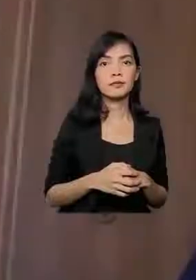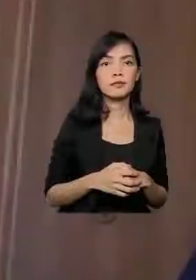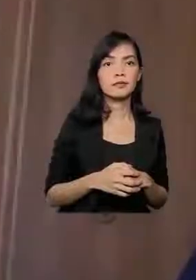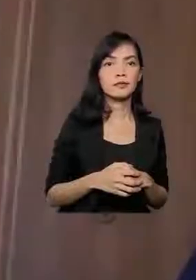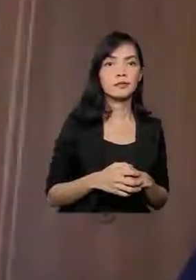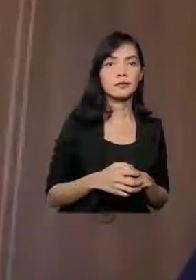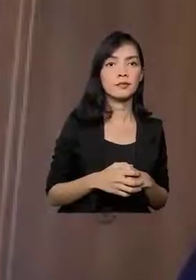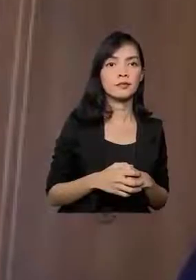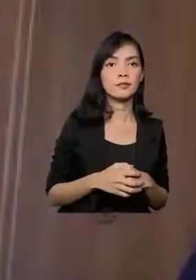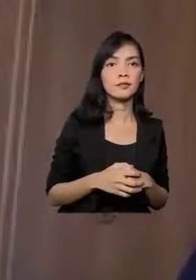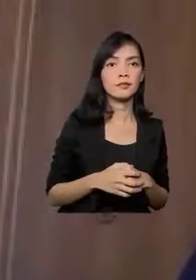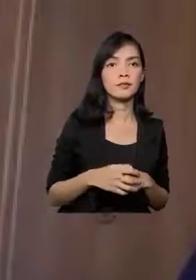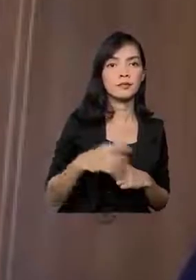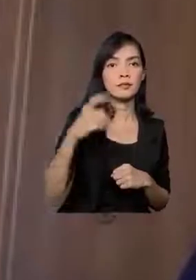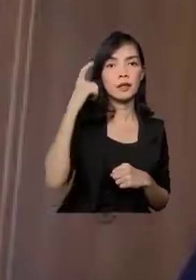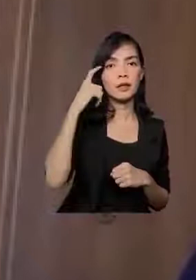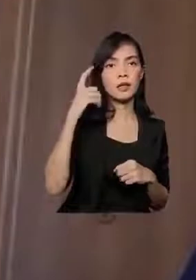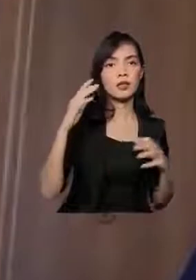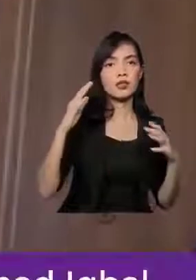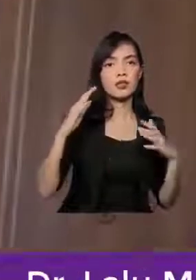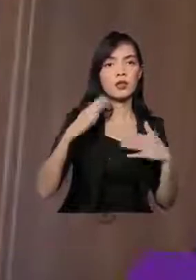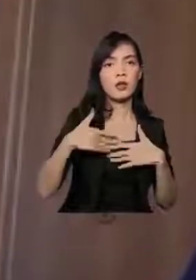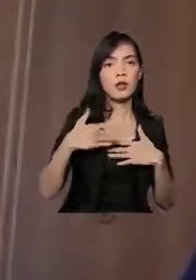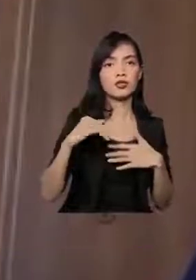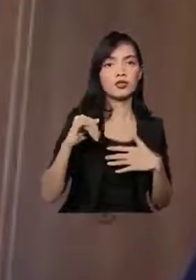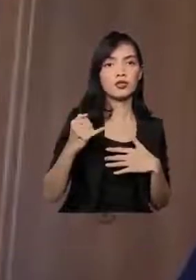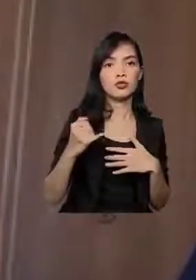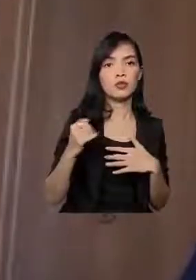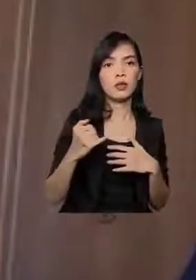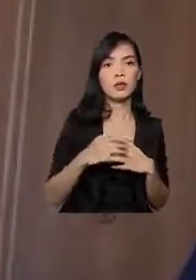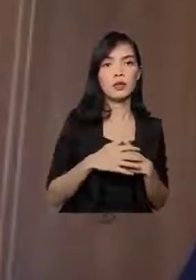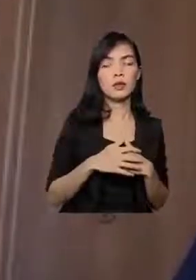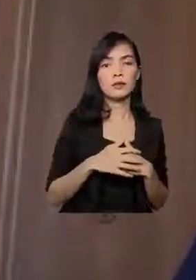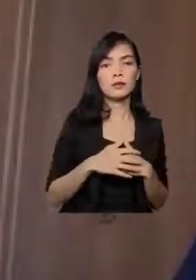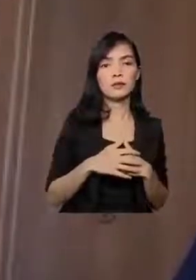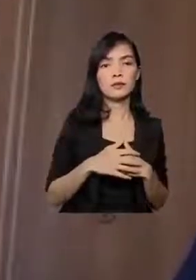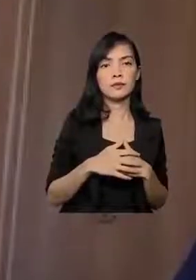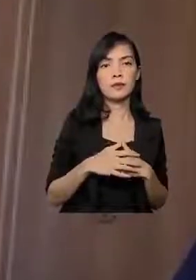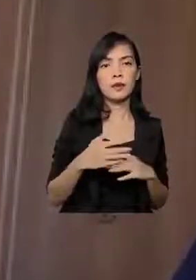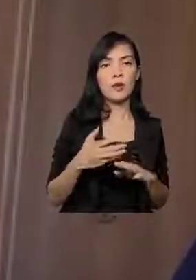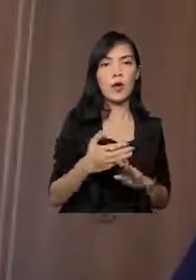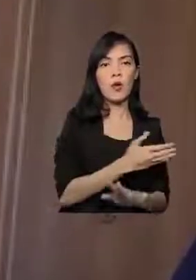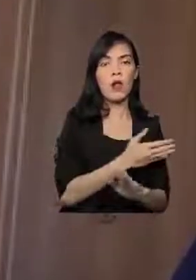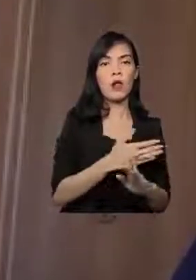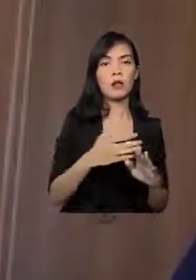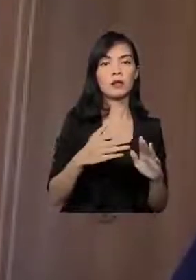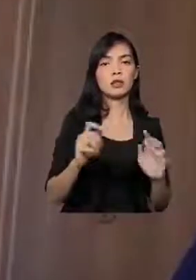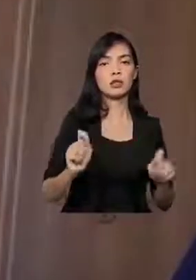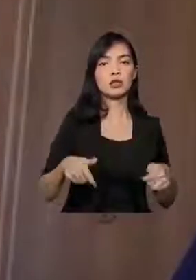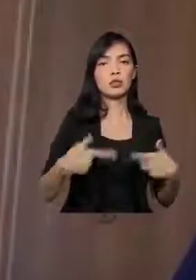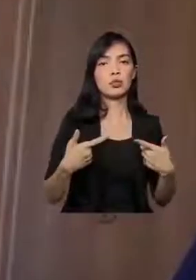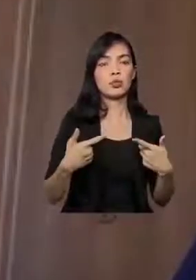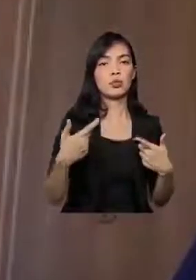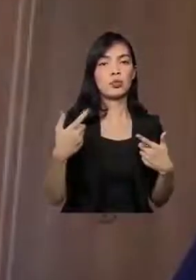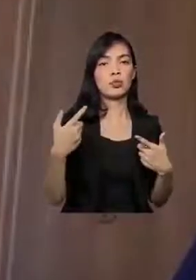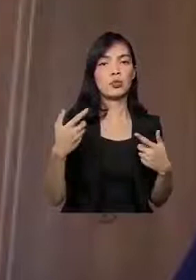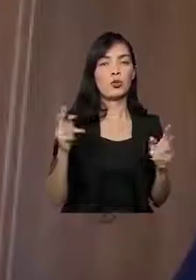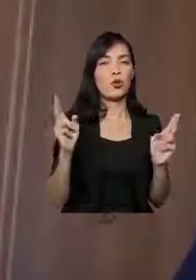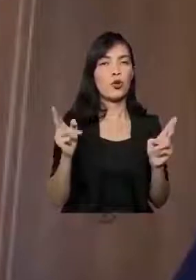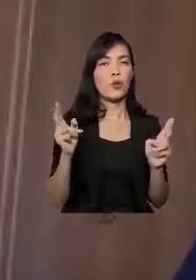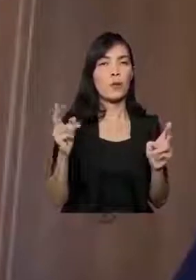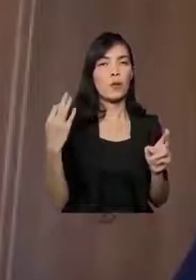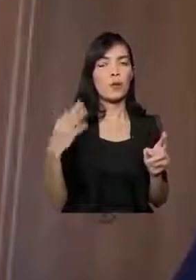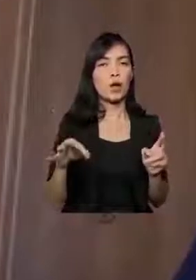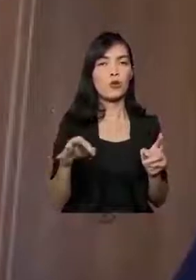penerapan inikan penerapan salat Jumat all normal ini kan memang menjadi efektif karena bersamaan